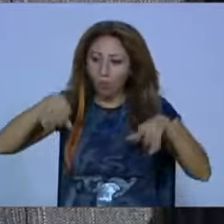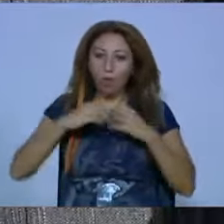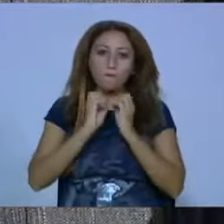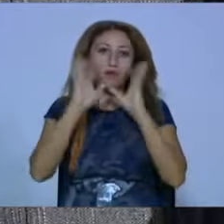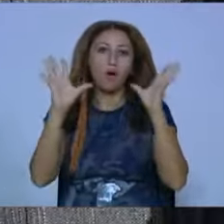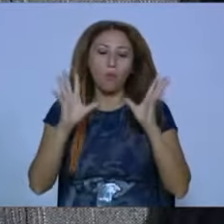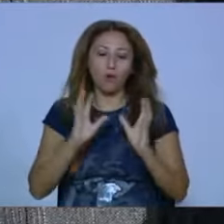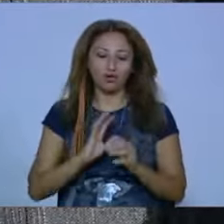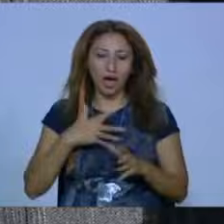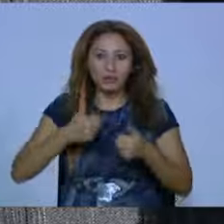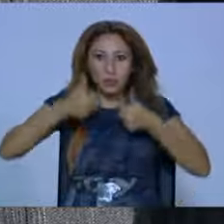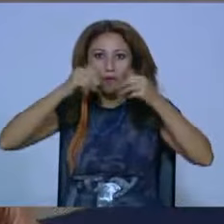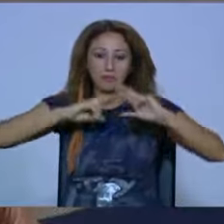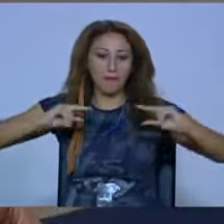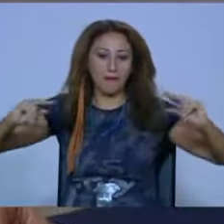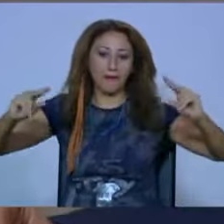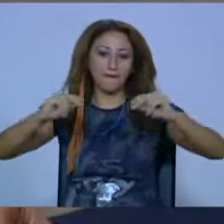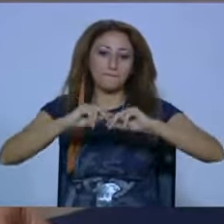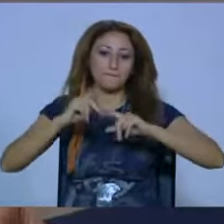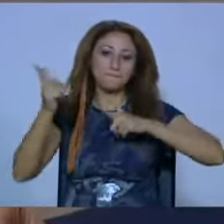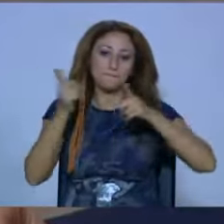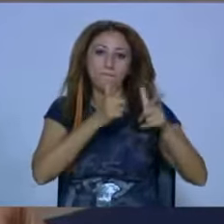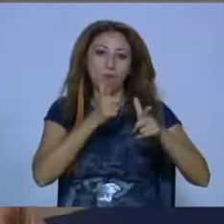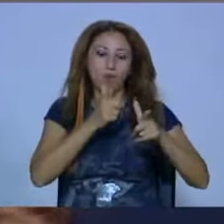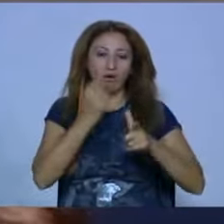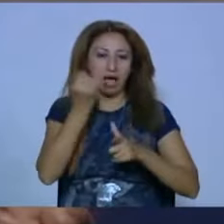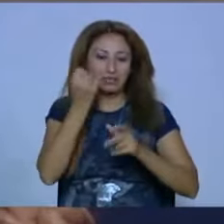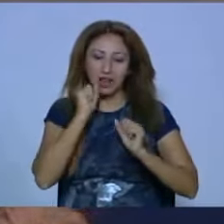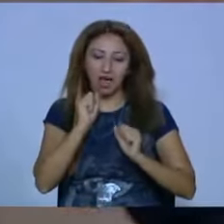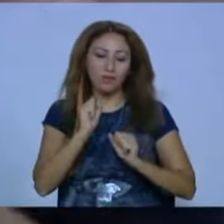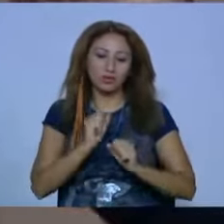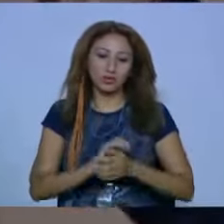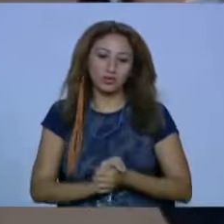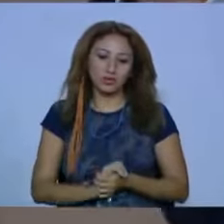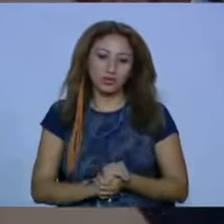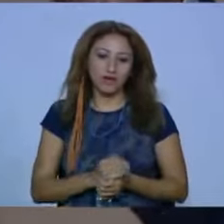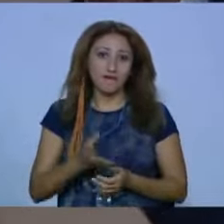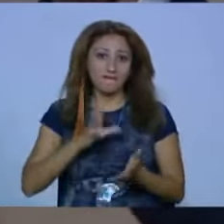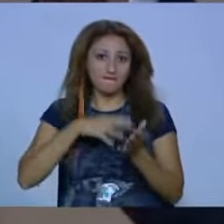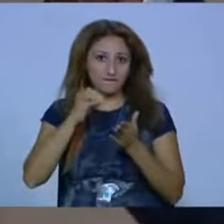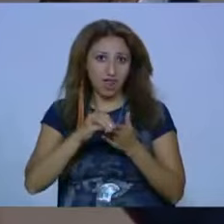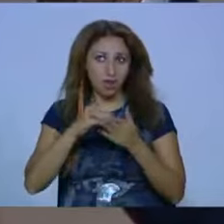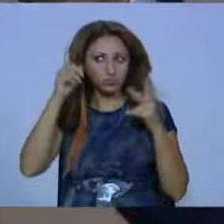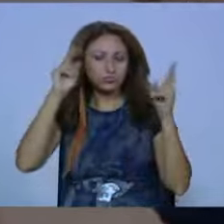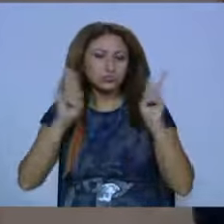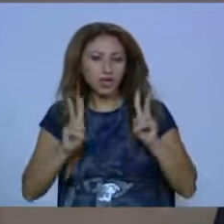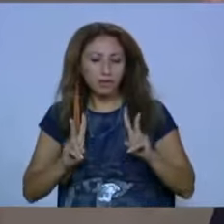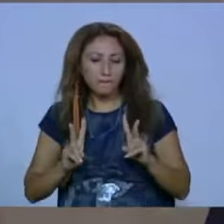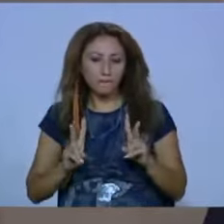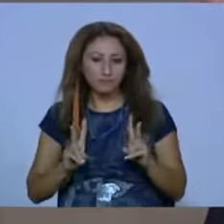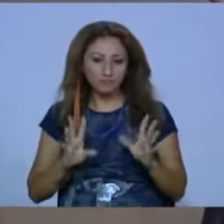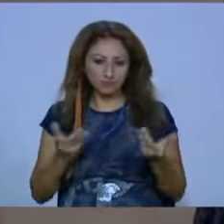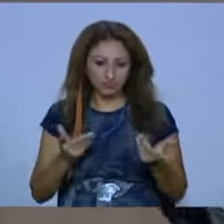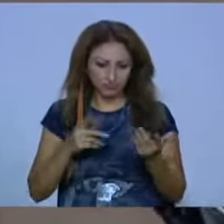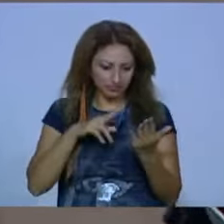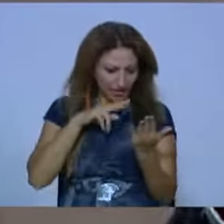نفسنا الارتجال. وكان معنا طبعا مخرج لطيف جدا، هو في الاول اتصدم بفكره ان فين